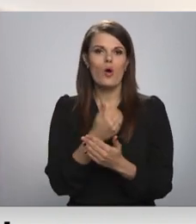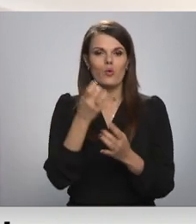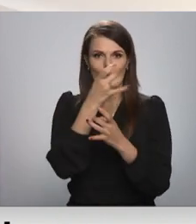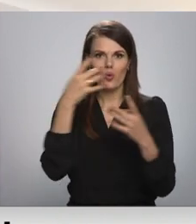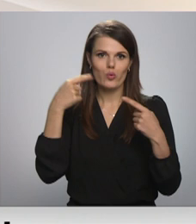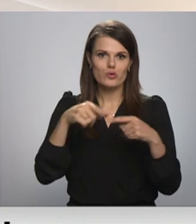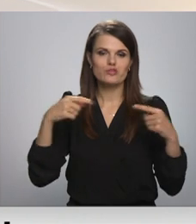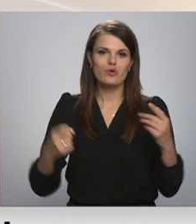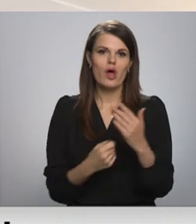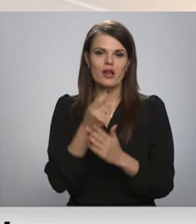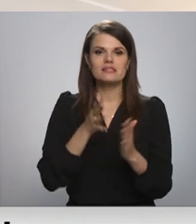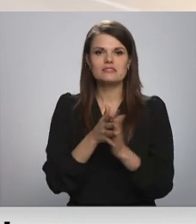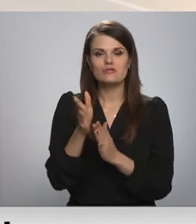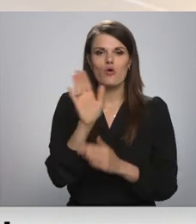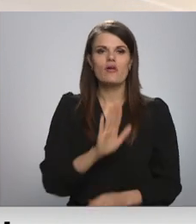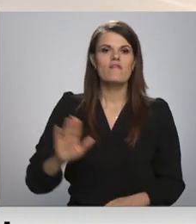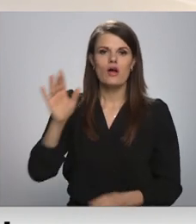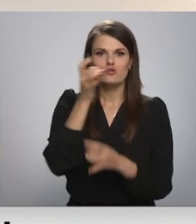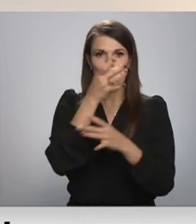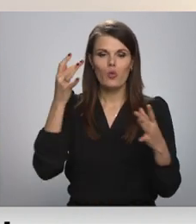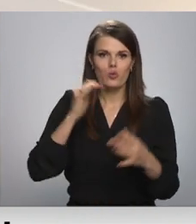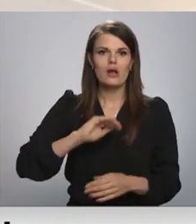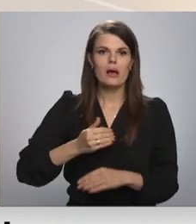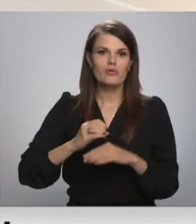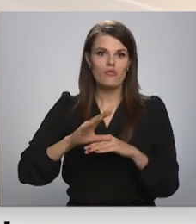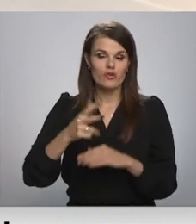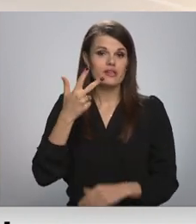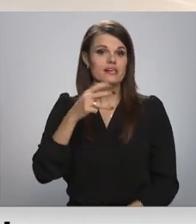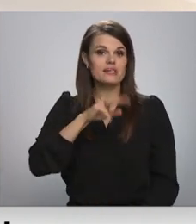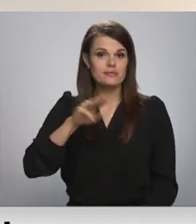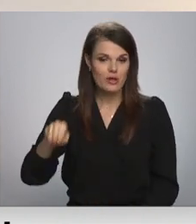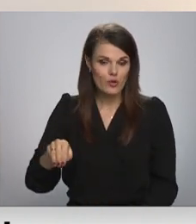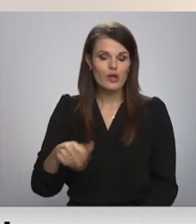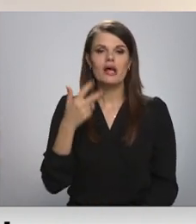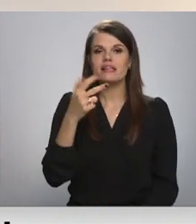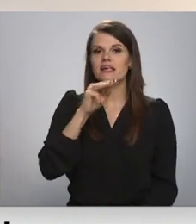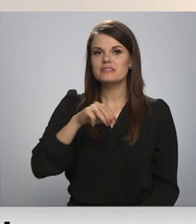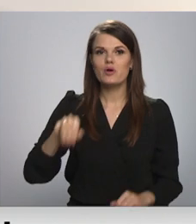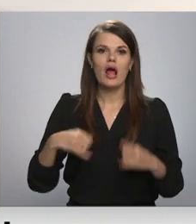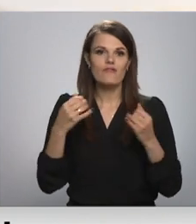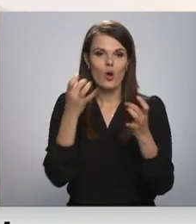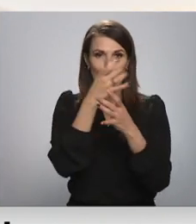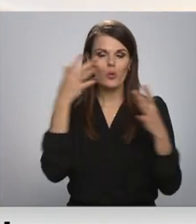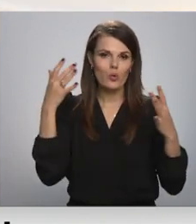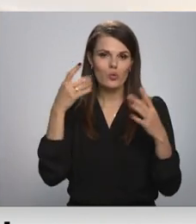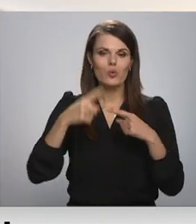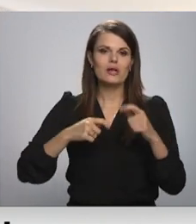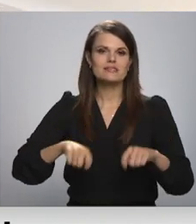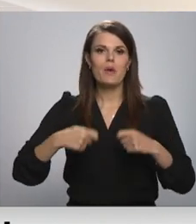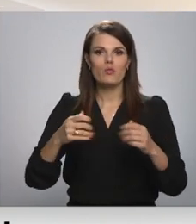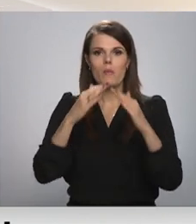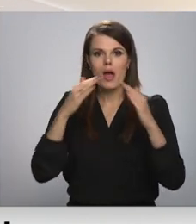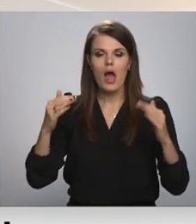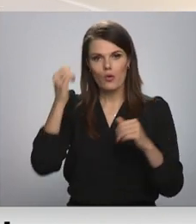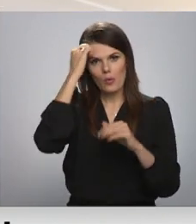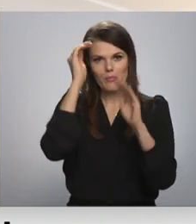radīšanai caur valsts kultūrkapitāla fondu 3 miljoni. 3 miljoni atvēlēti arī kultūras mantojuma ēku un pieminekļu